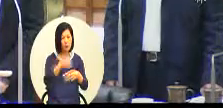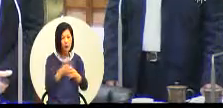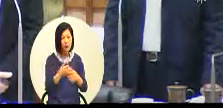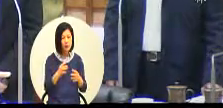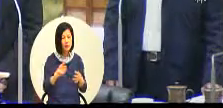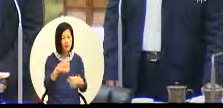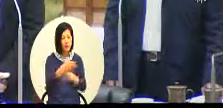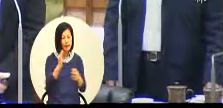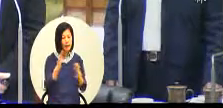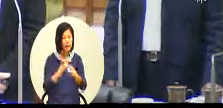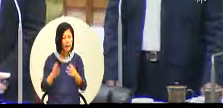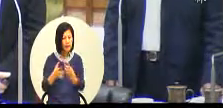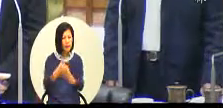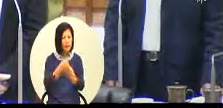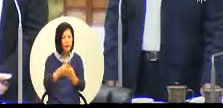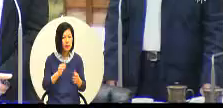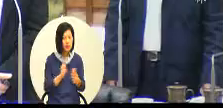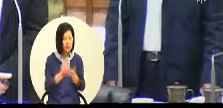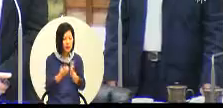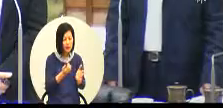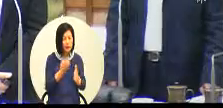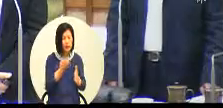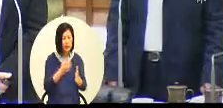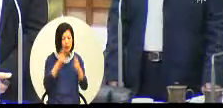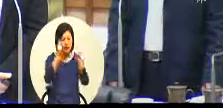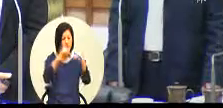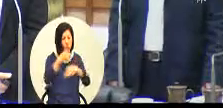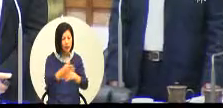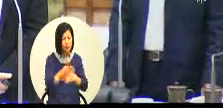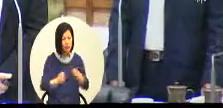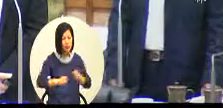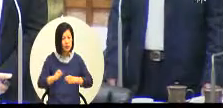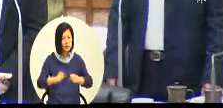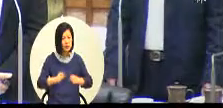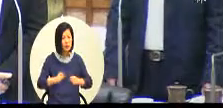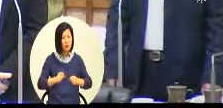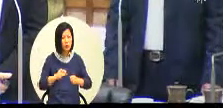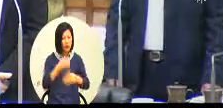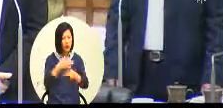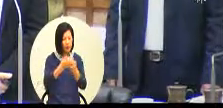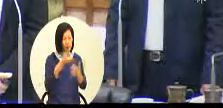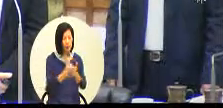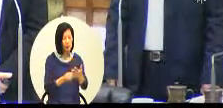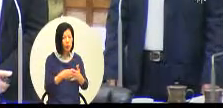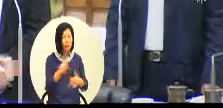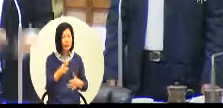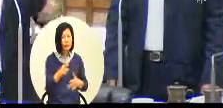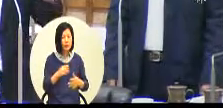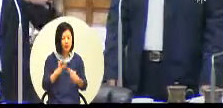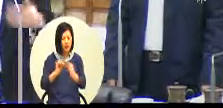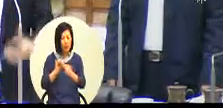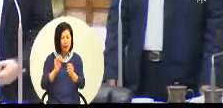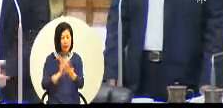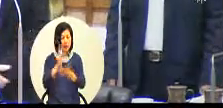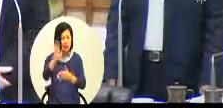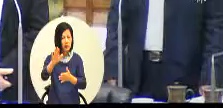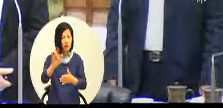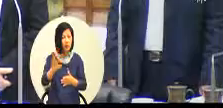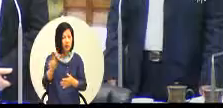并之前，它并不是高雄县在政策上要进行保留的地方，那是在100年之后，透过大